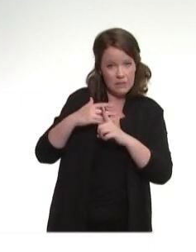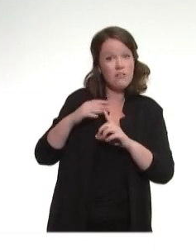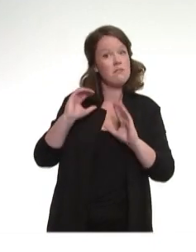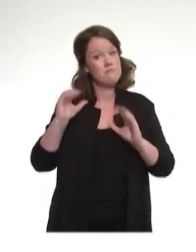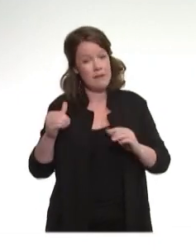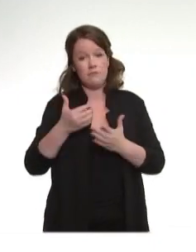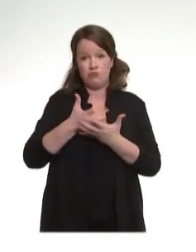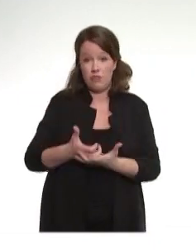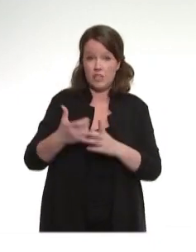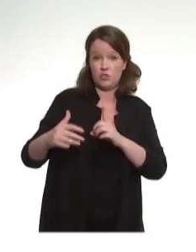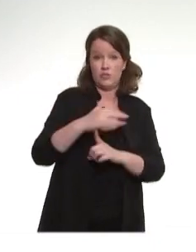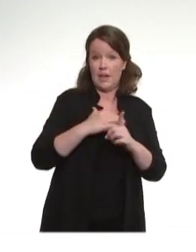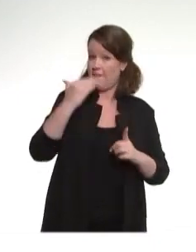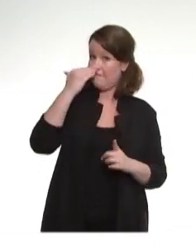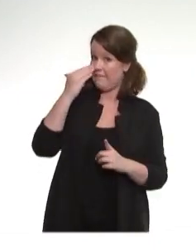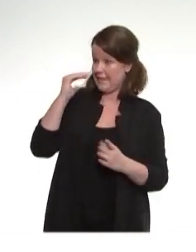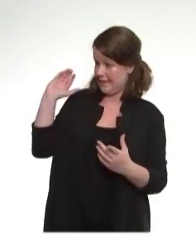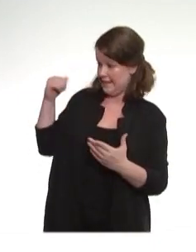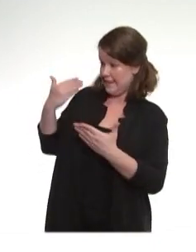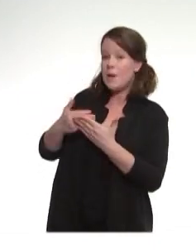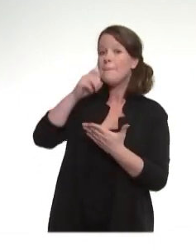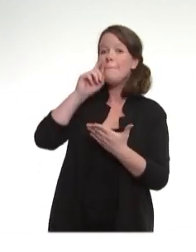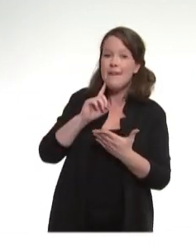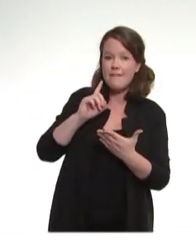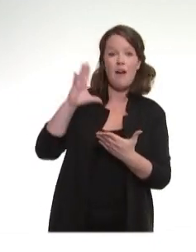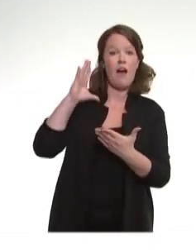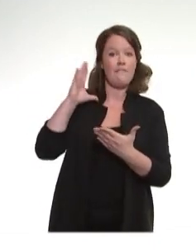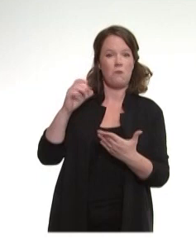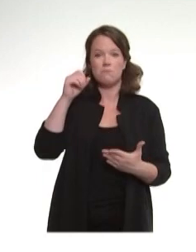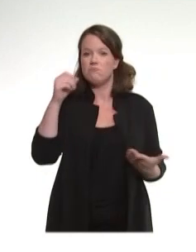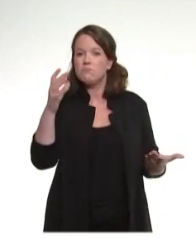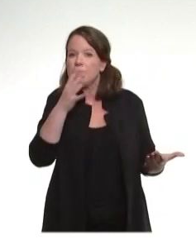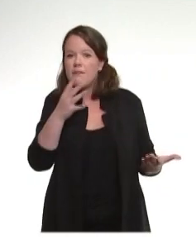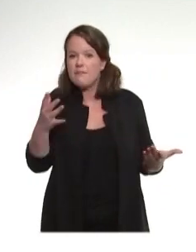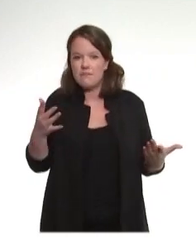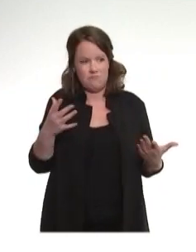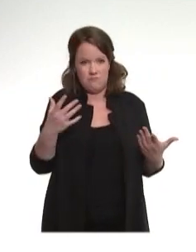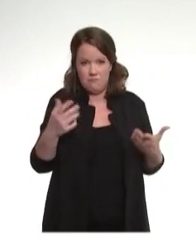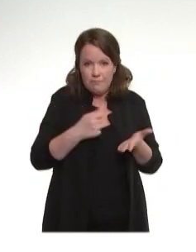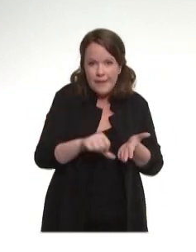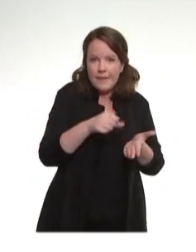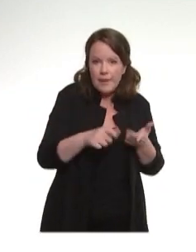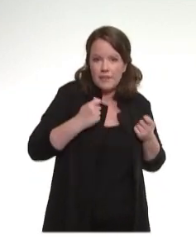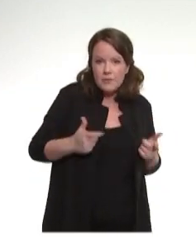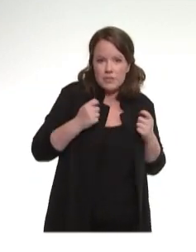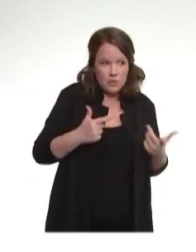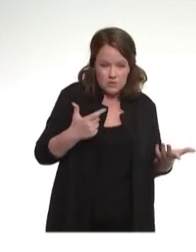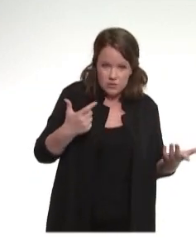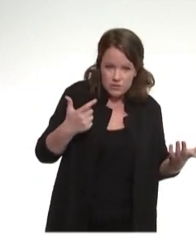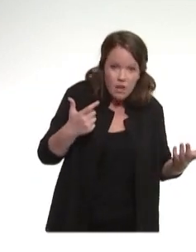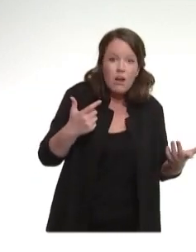charges sociales de février à mai 2020 dont elle n'avait pas pu bénéficier auparavant c'est aussi un effort très